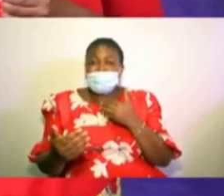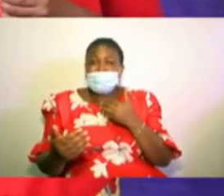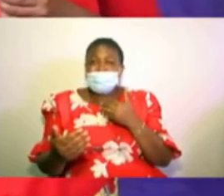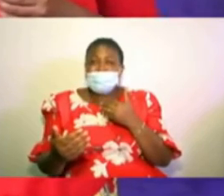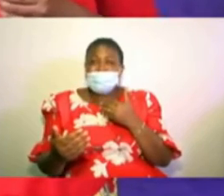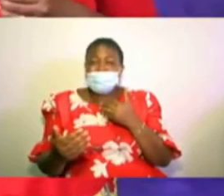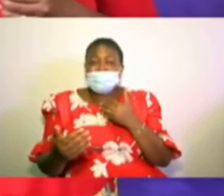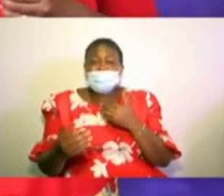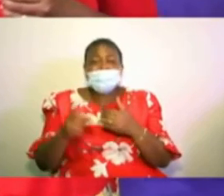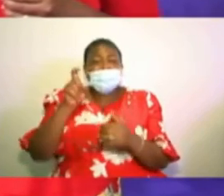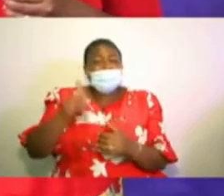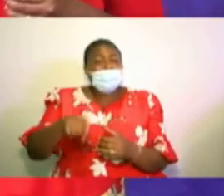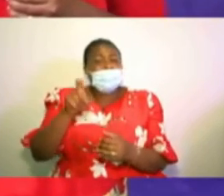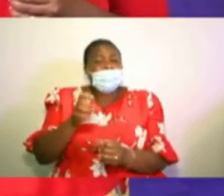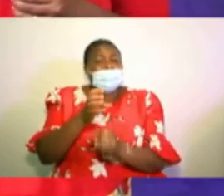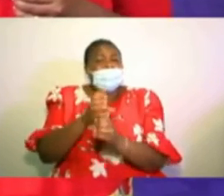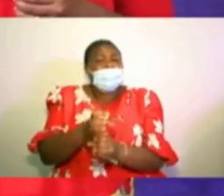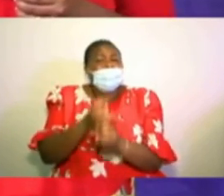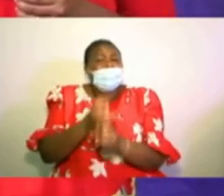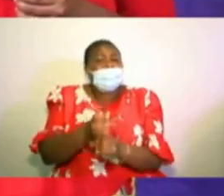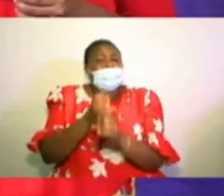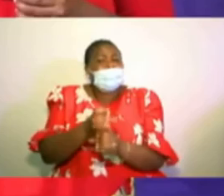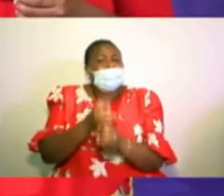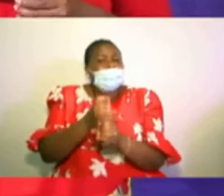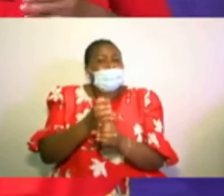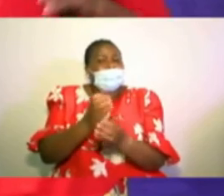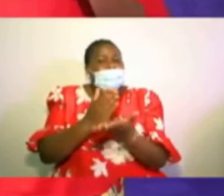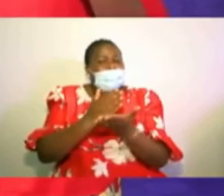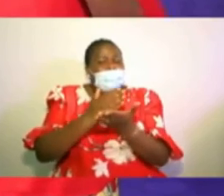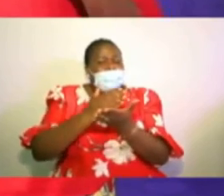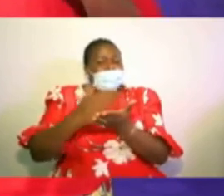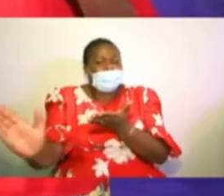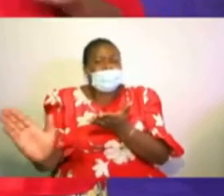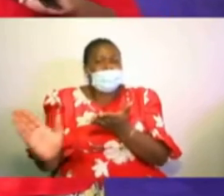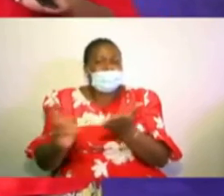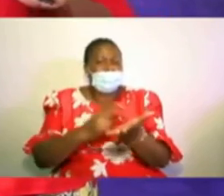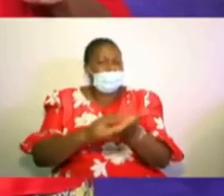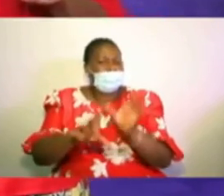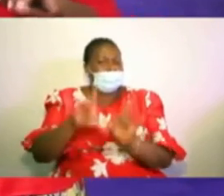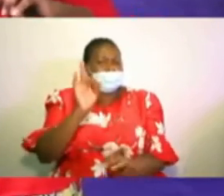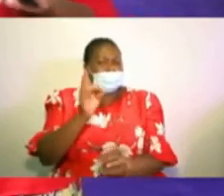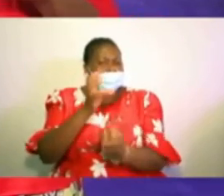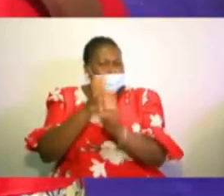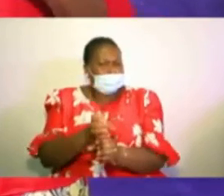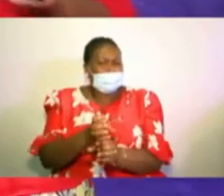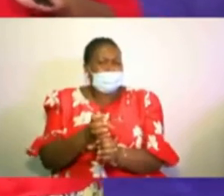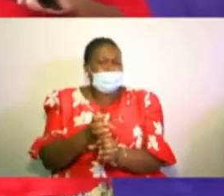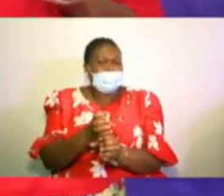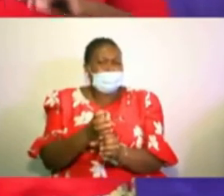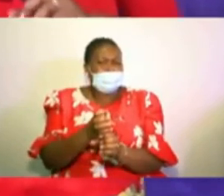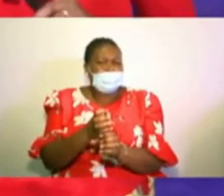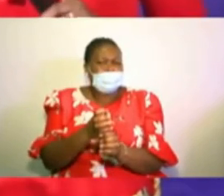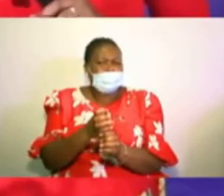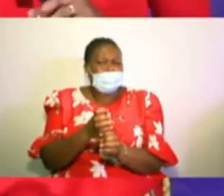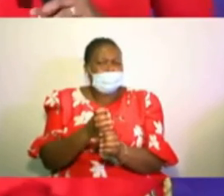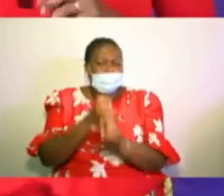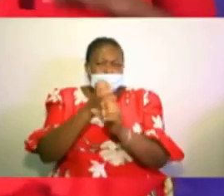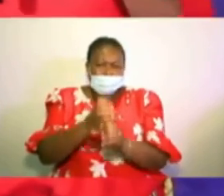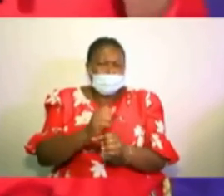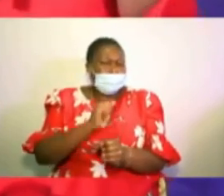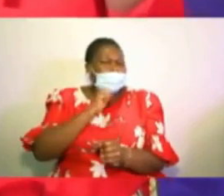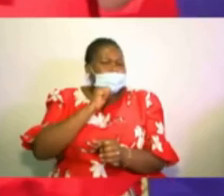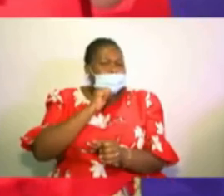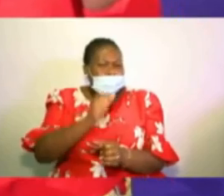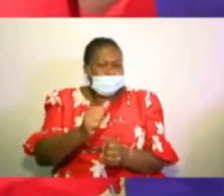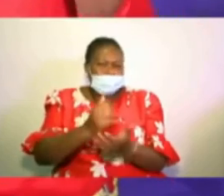we should be careful we don't neglect his presence. Nous devons faire attention à ne pas négliger sa présence. In